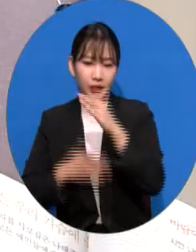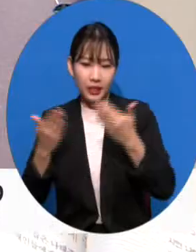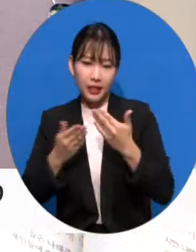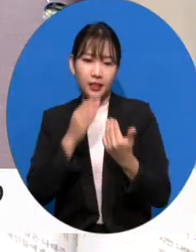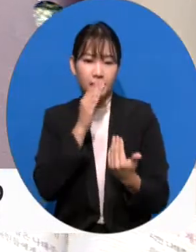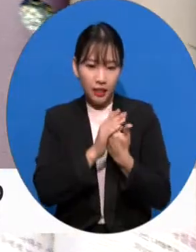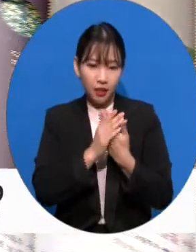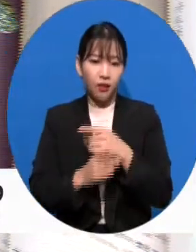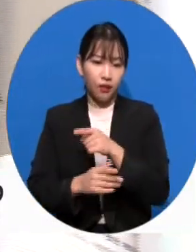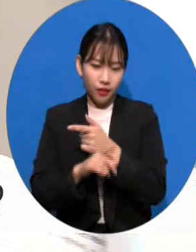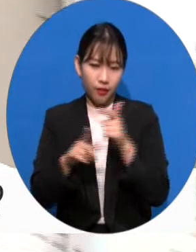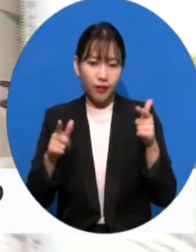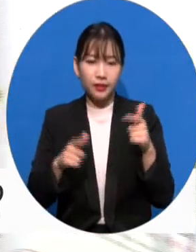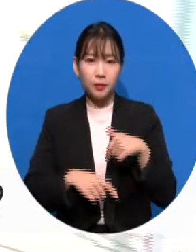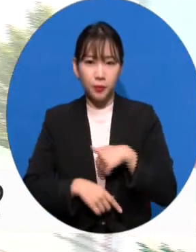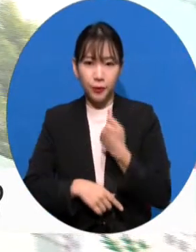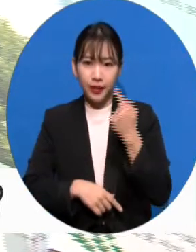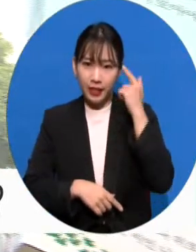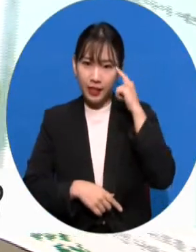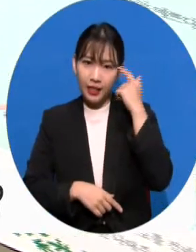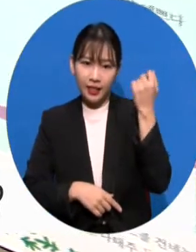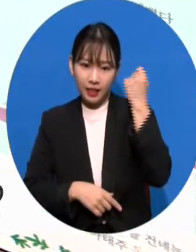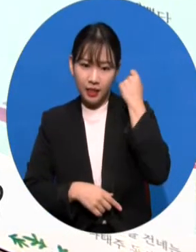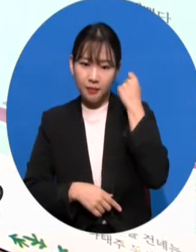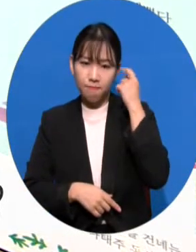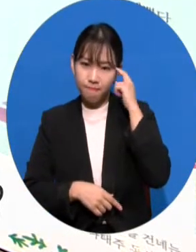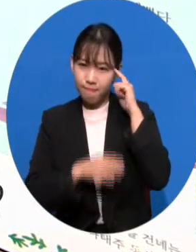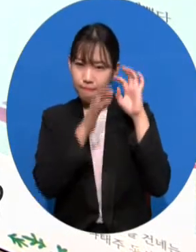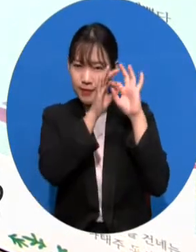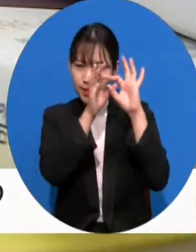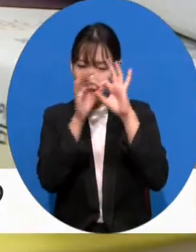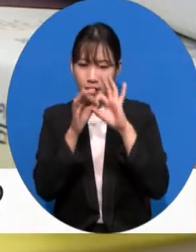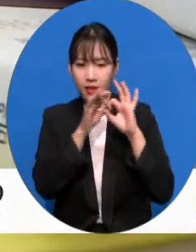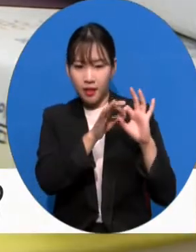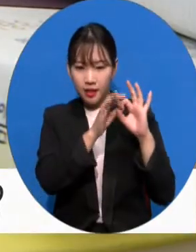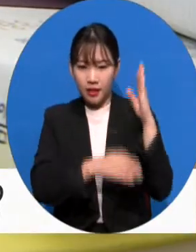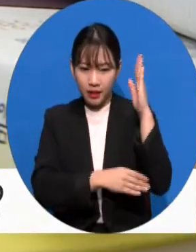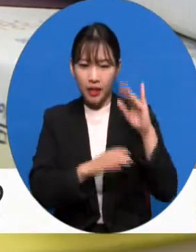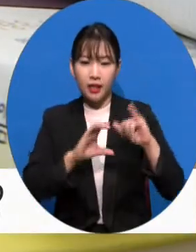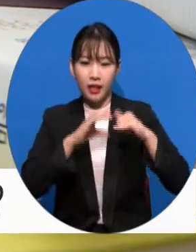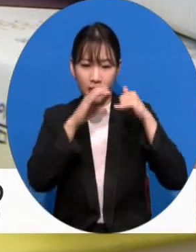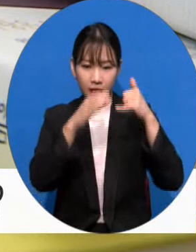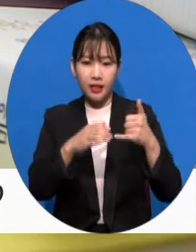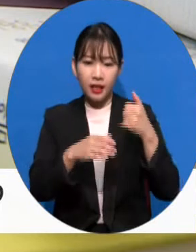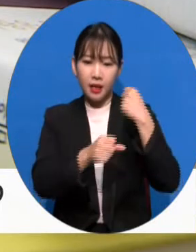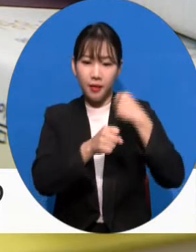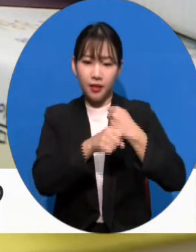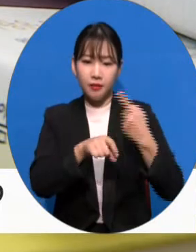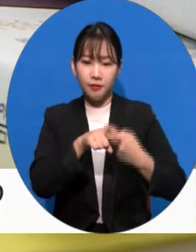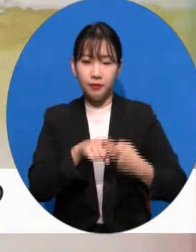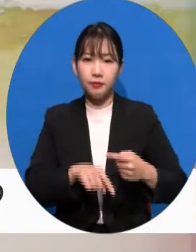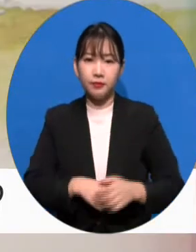사건들, 그런 것들 자기 상상력으로 엮어가면서 하나의 그 체계를